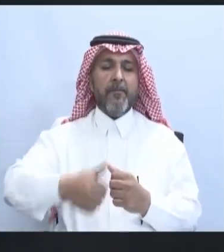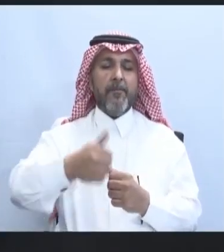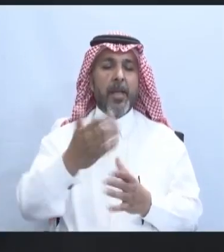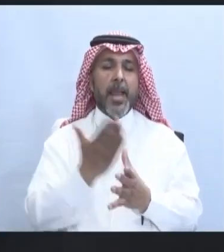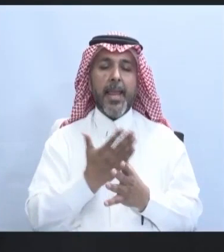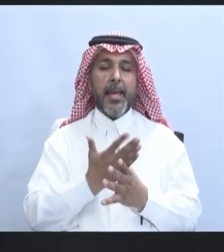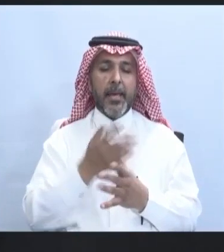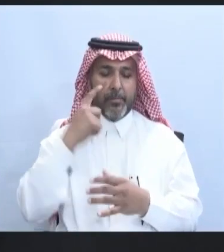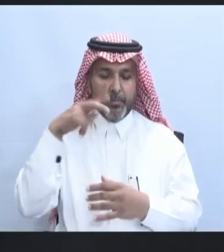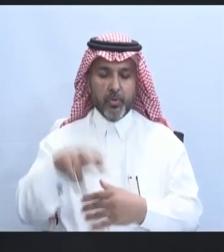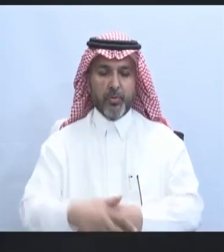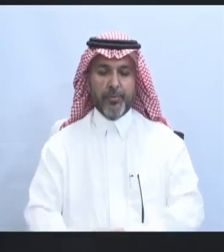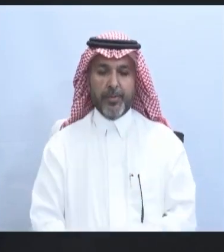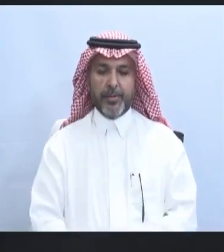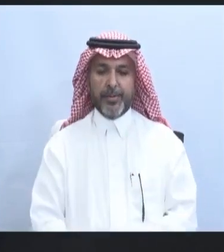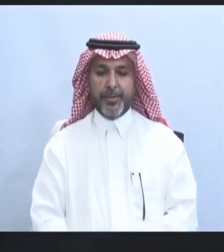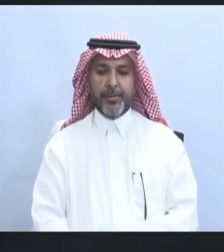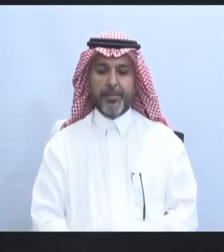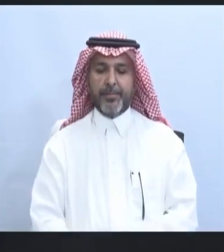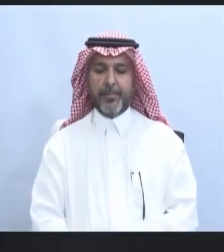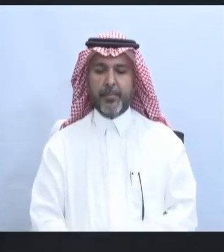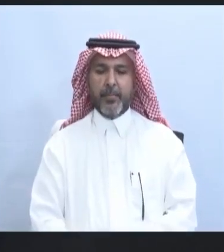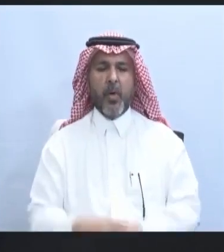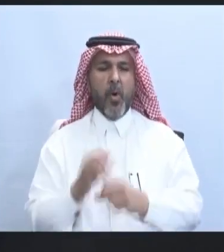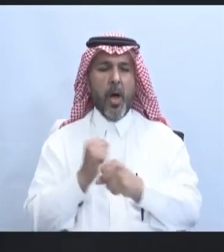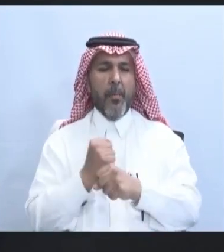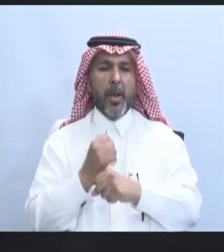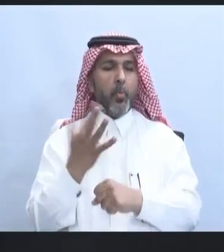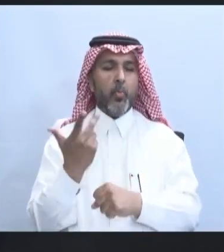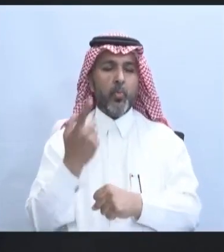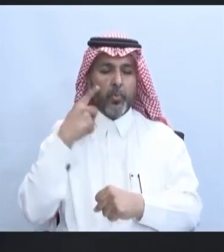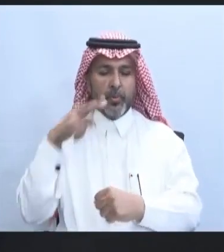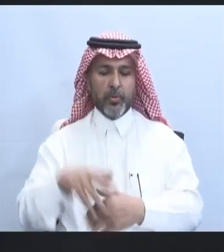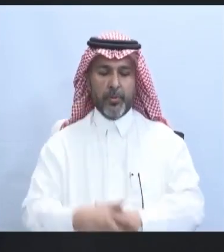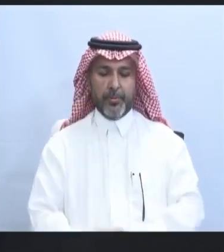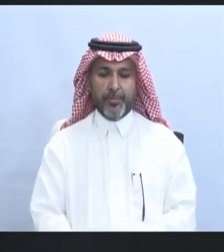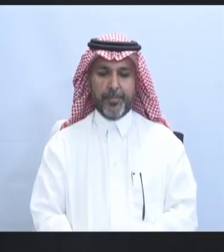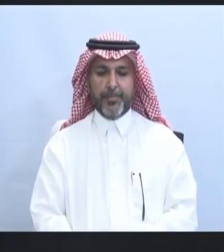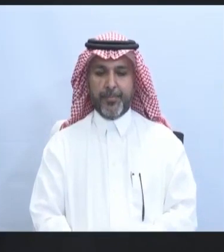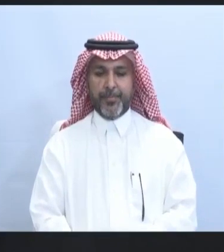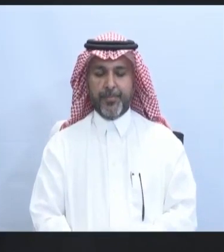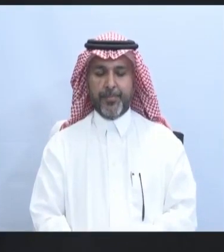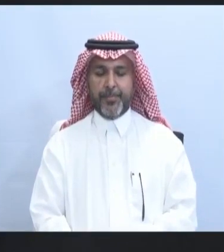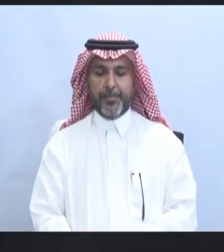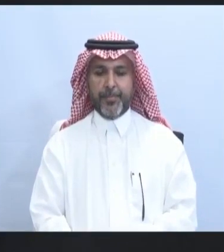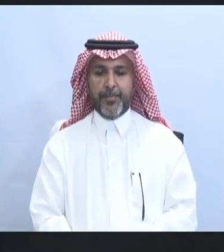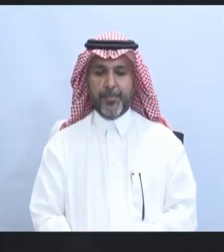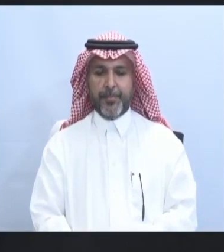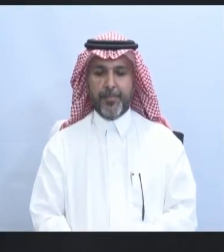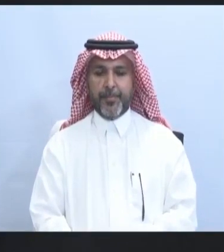التي انطلقت من المدينه المنوره في العهد النبوي من ابرز منجزات الحضاره